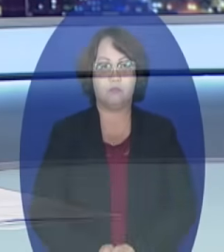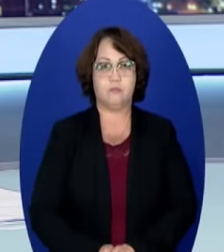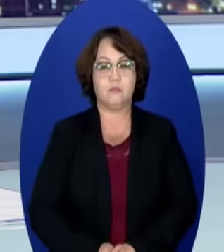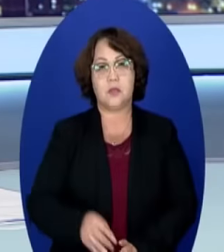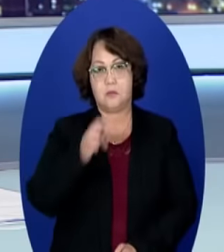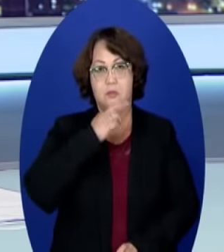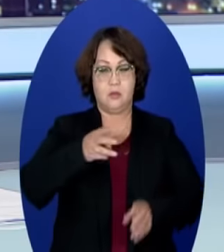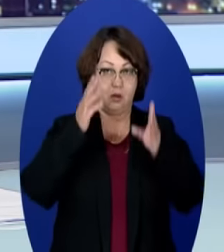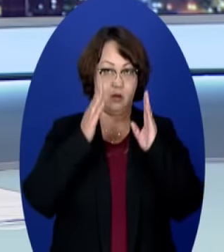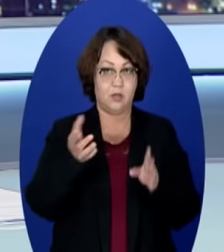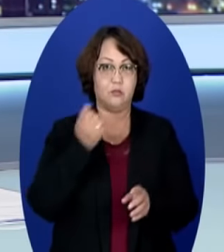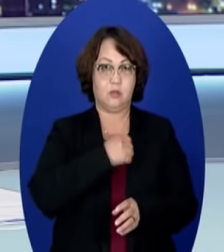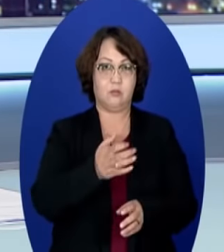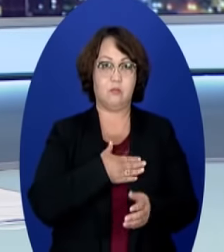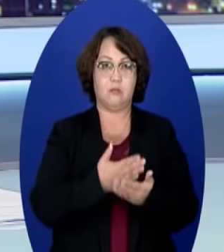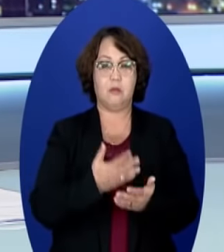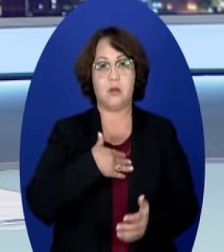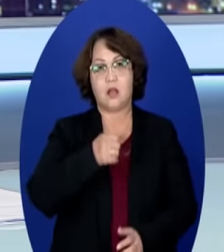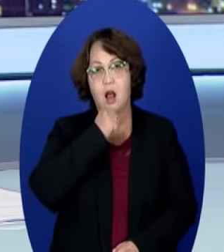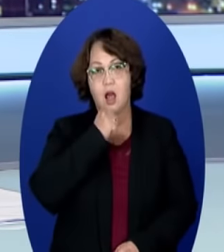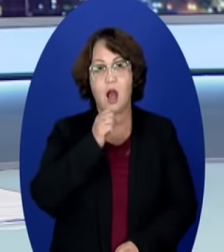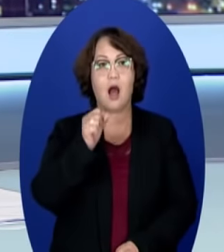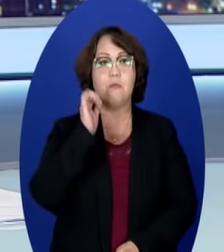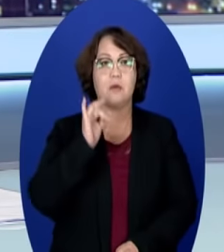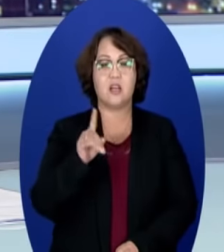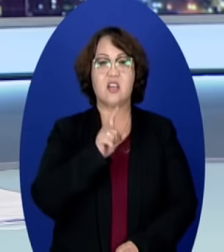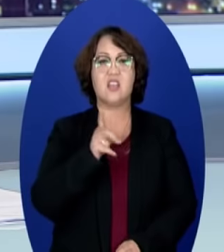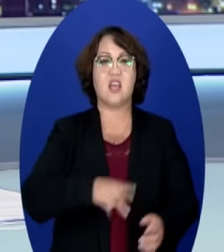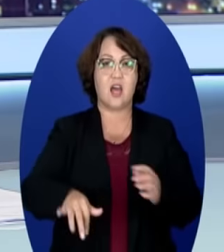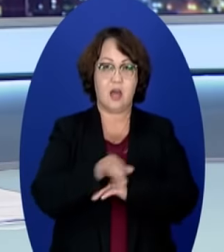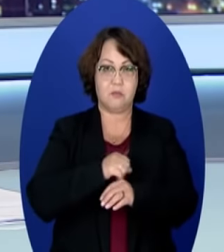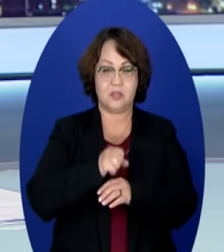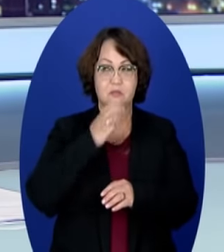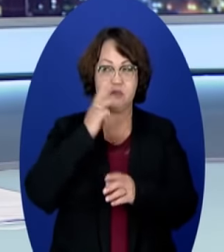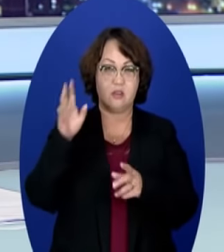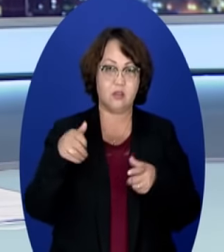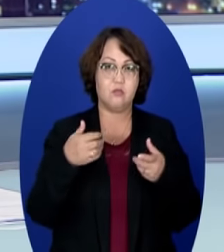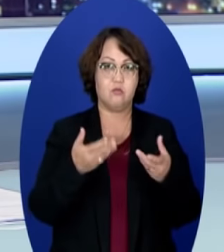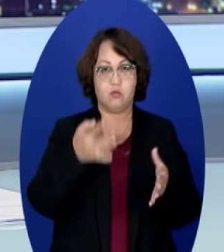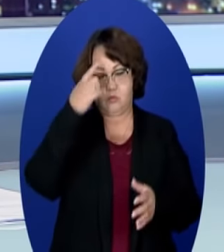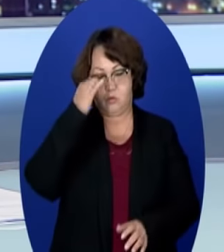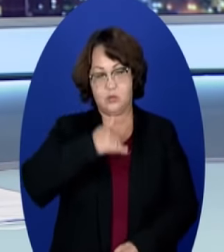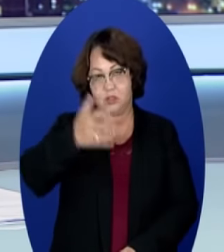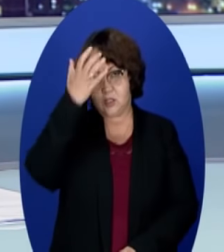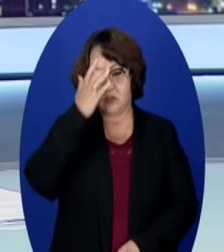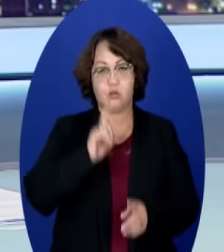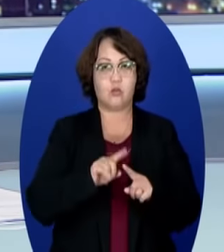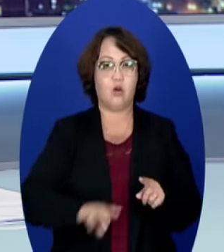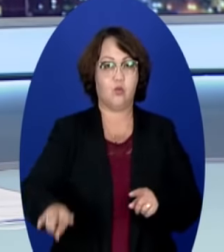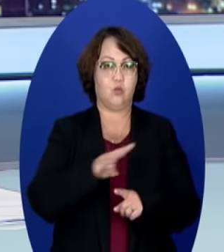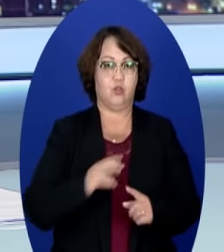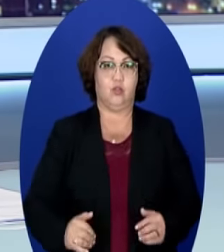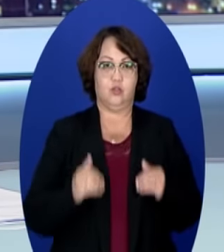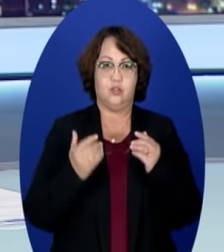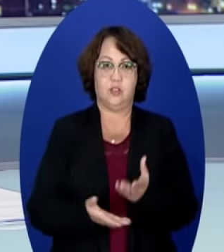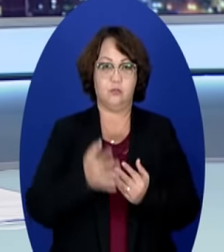Цагийн үрдийг сонгоо үзчихэд баярлалаа. Манай сурвалжлагч Анхбаяр Хинтийн аймгаас холбогдож мэдээ ирүүллээ. Монгол Улсын Засгийн газраас хөдөө орон нутгийн хөгжлийг